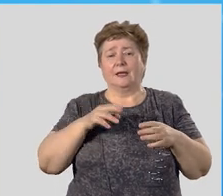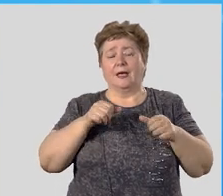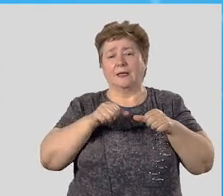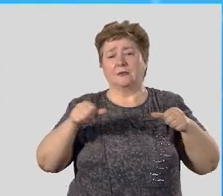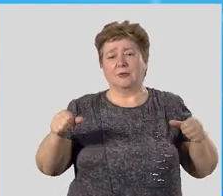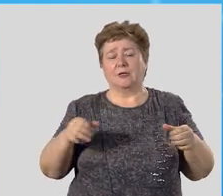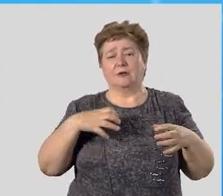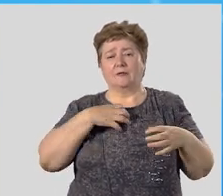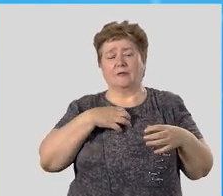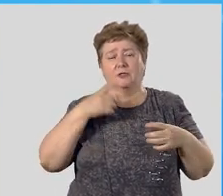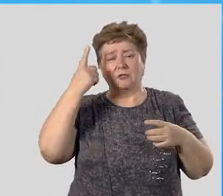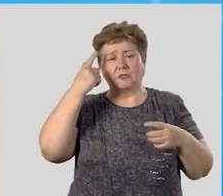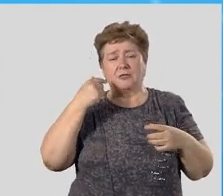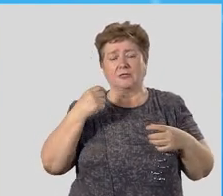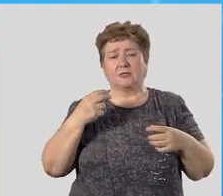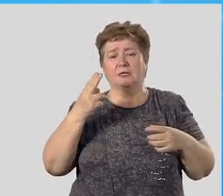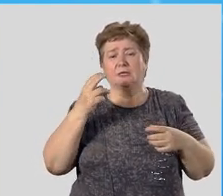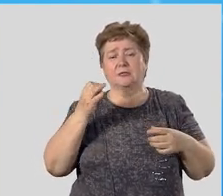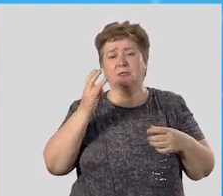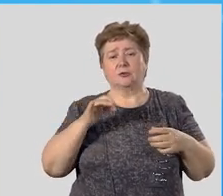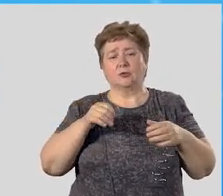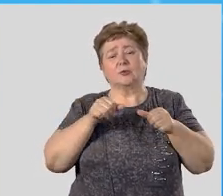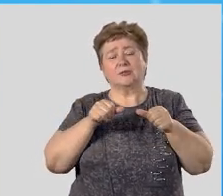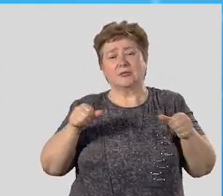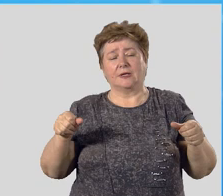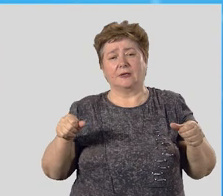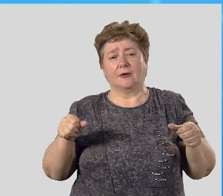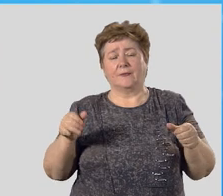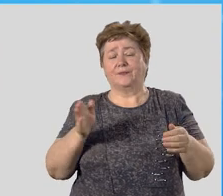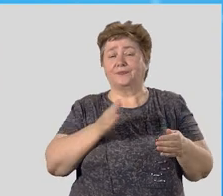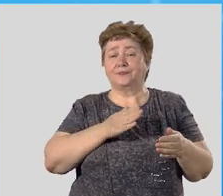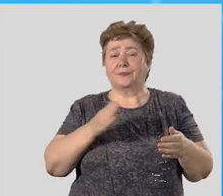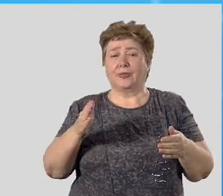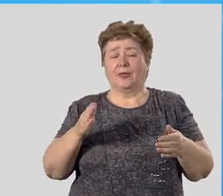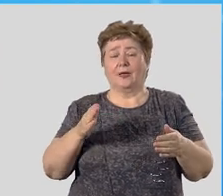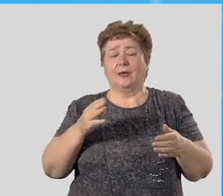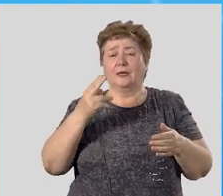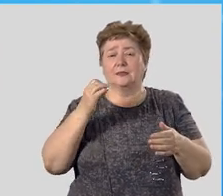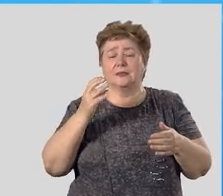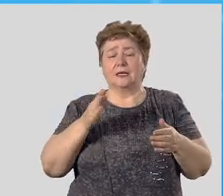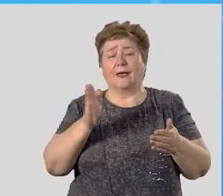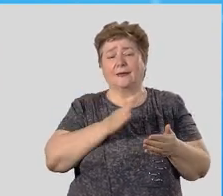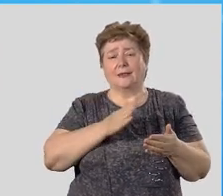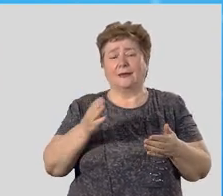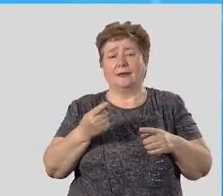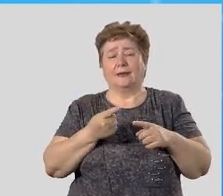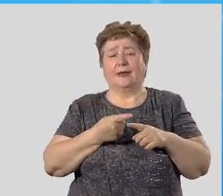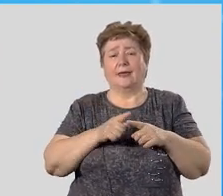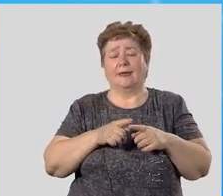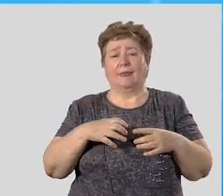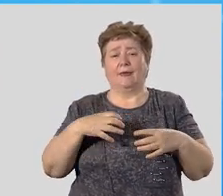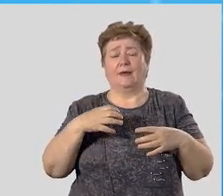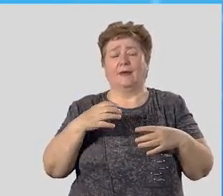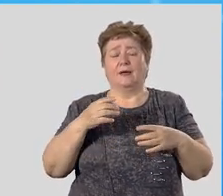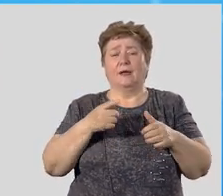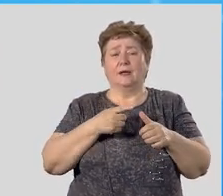измерения важно знать цену деления. Цена деления это